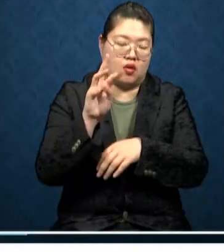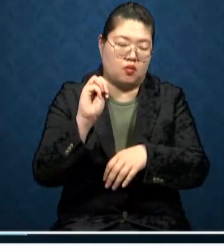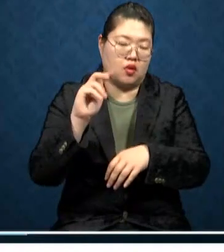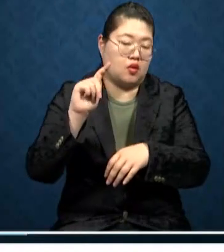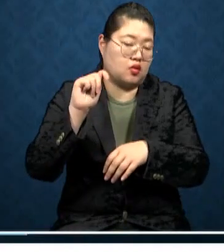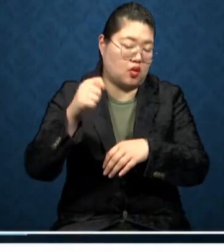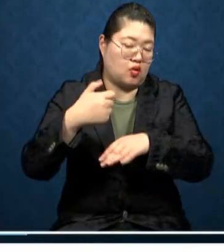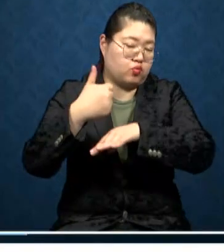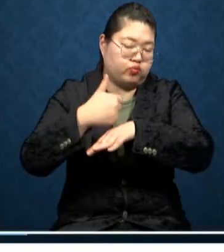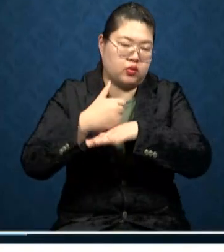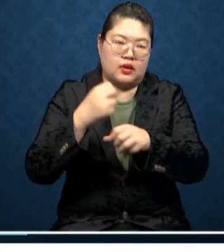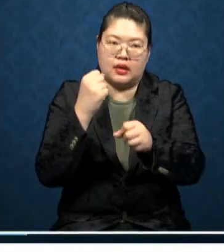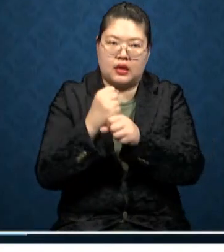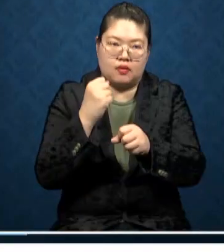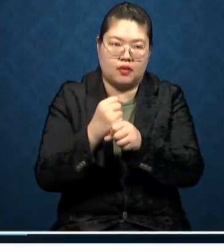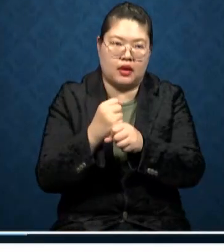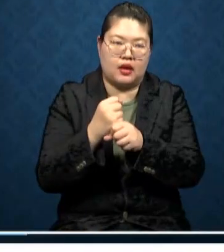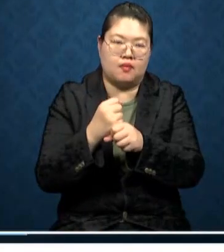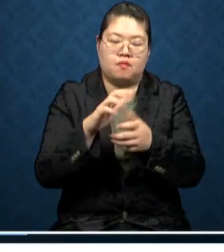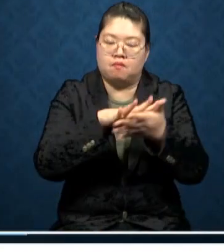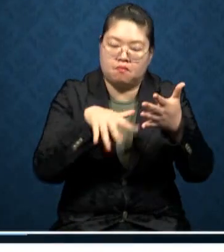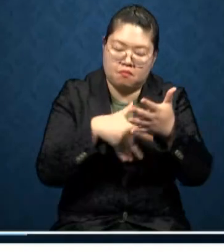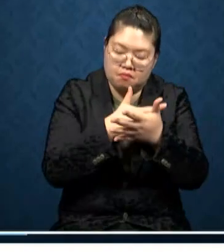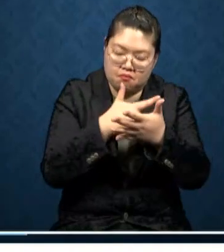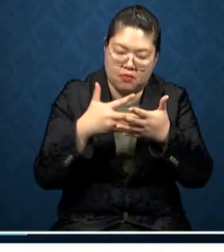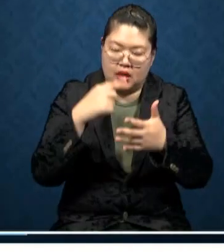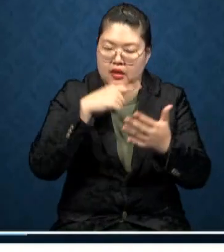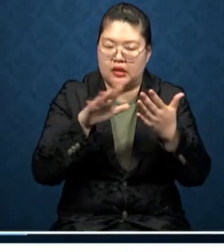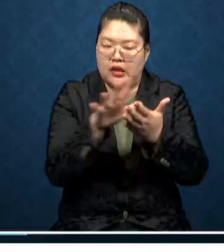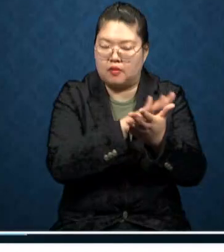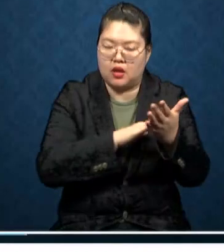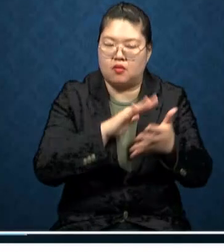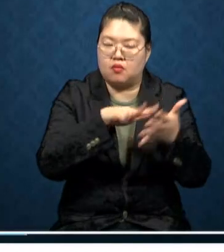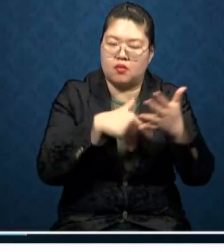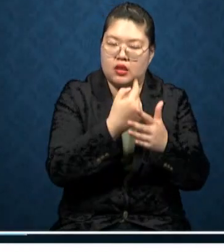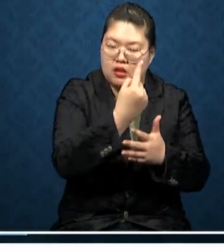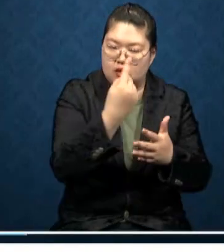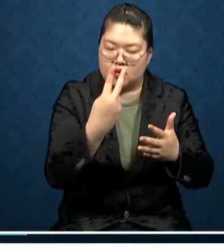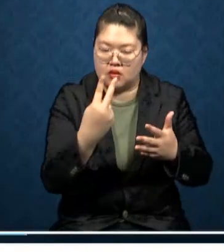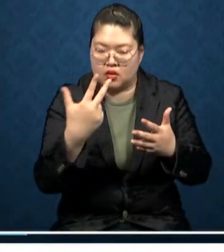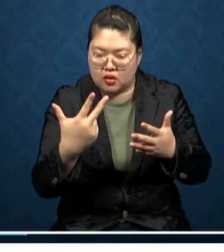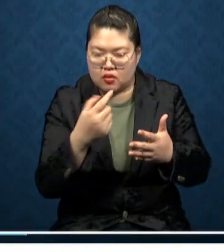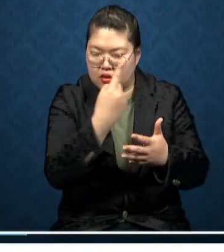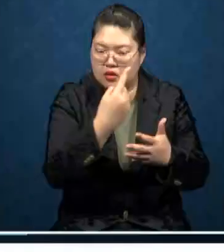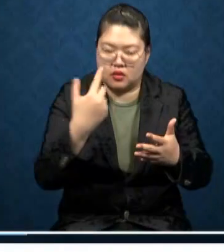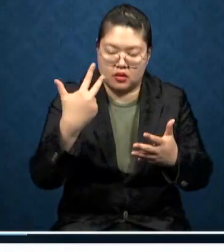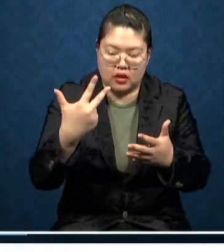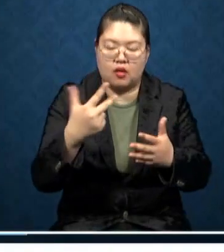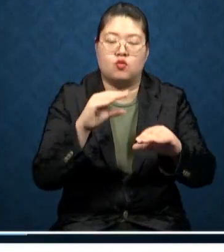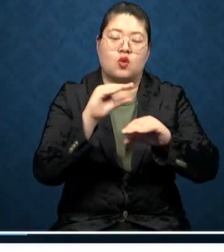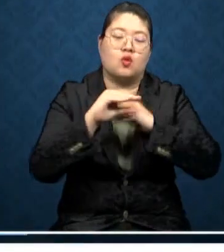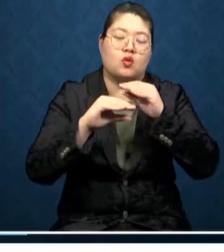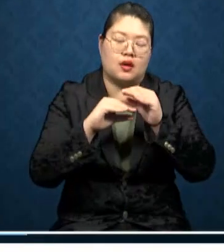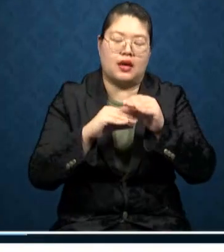เครื่องมือในการตอบยุทธศาสตร์ชาติโดยเฉพยิ่งยุทธศาสตร์ที่ 1ยุทธศาสตร์ที่ 3และใช้เป็นเครื่องมือในโครงการพัฒนาของ